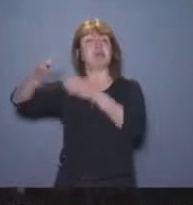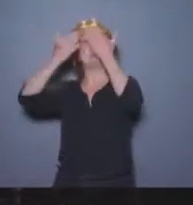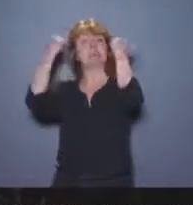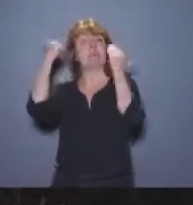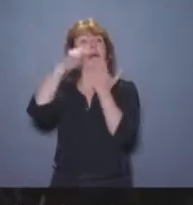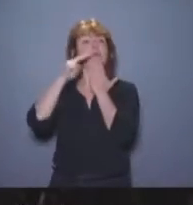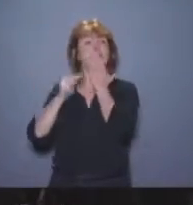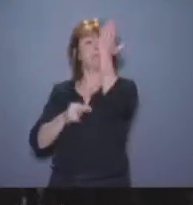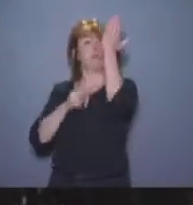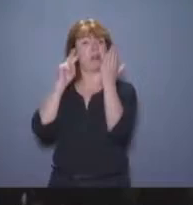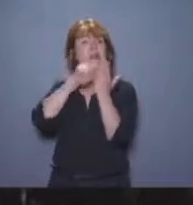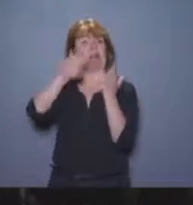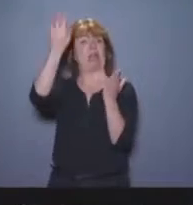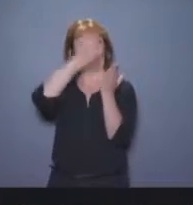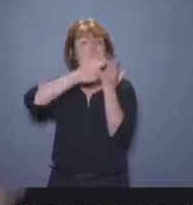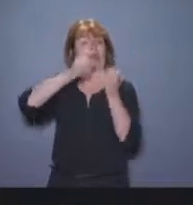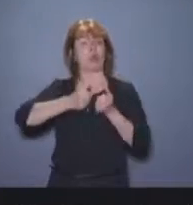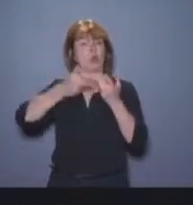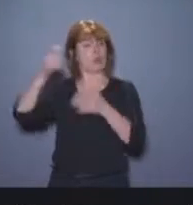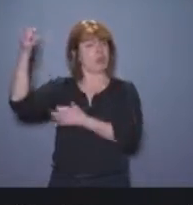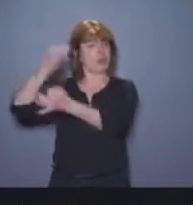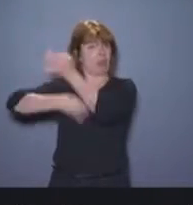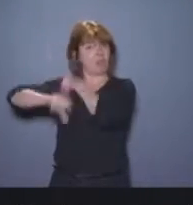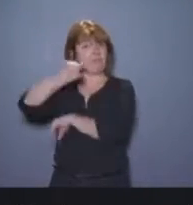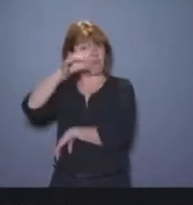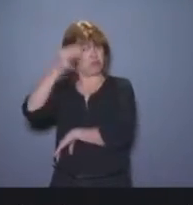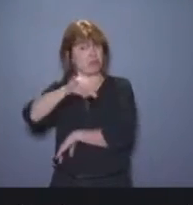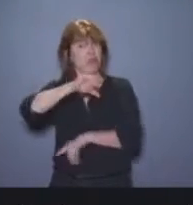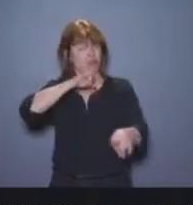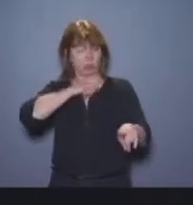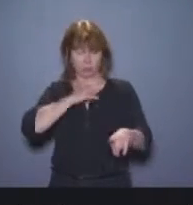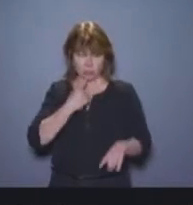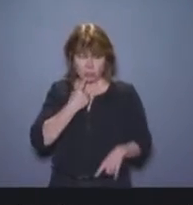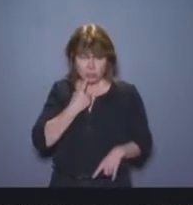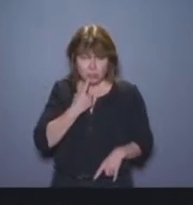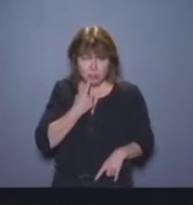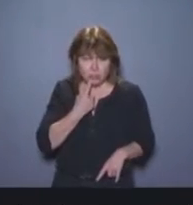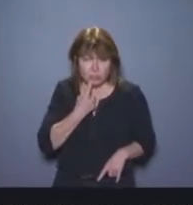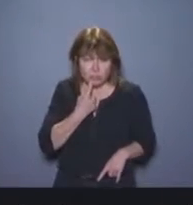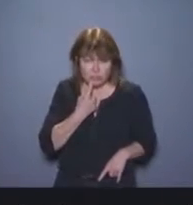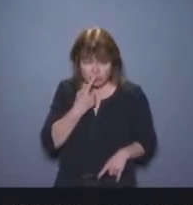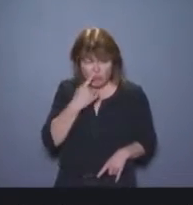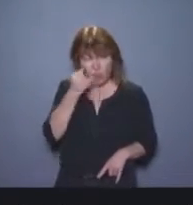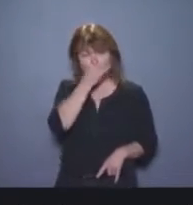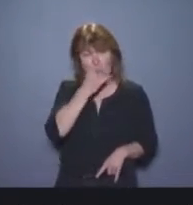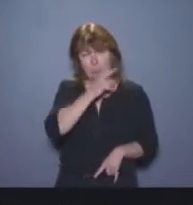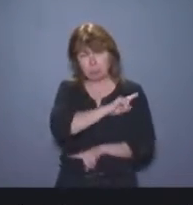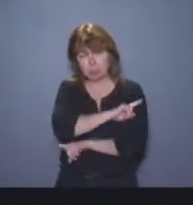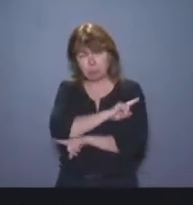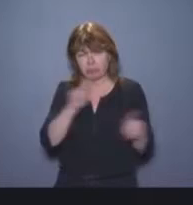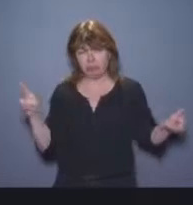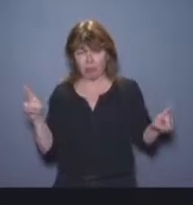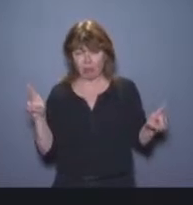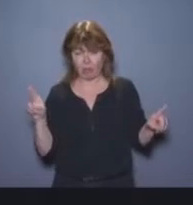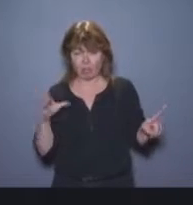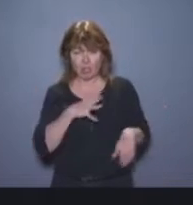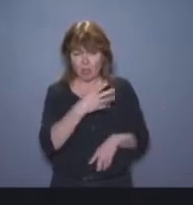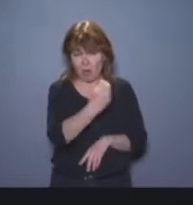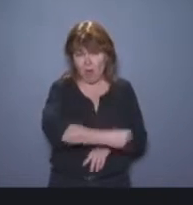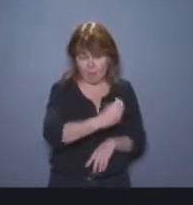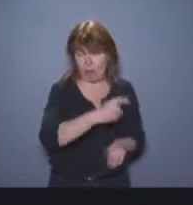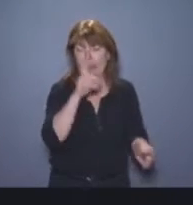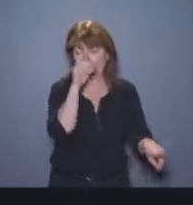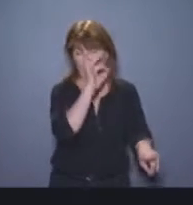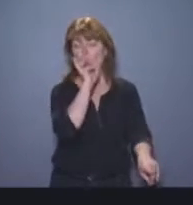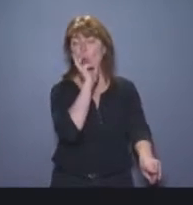vous les avez vus tous répéter, 20% des jeunes ne savent ni lire, ni écrire, ni compter. Ah ouais? Vous